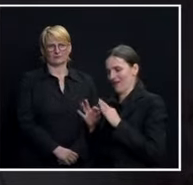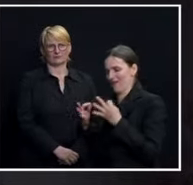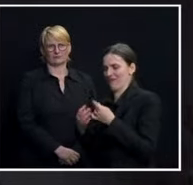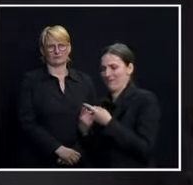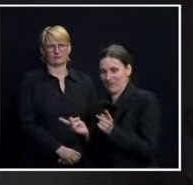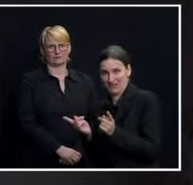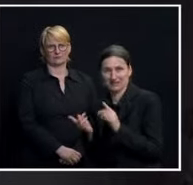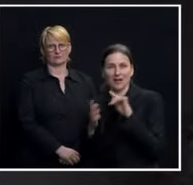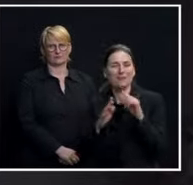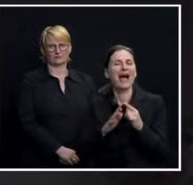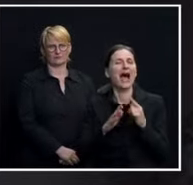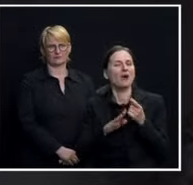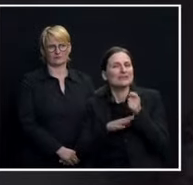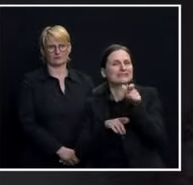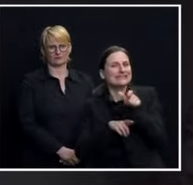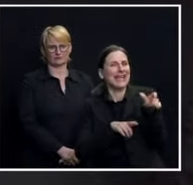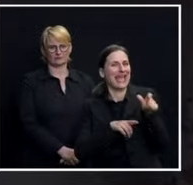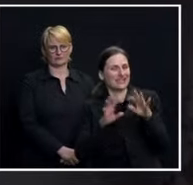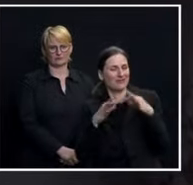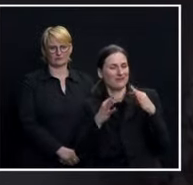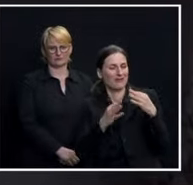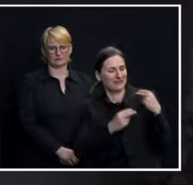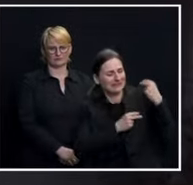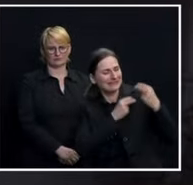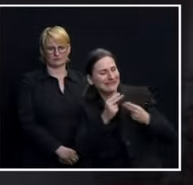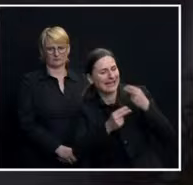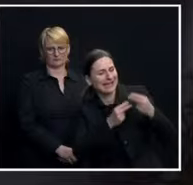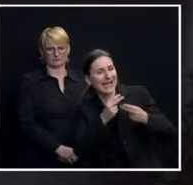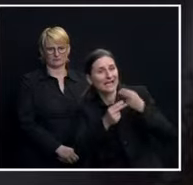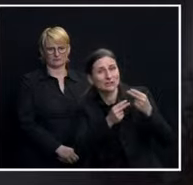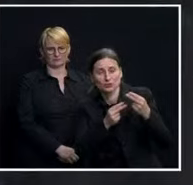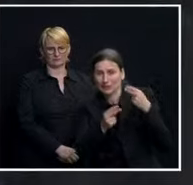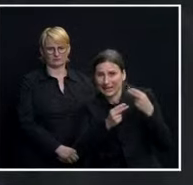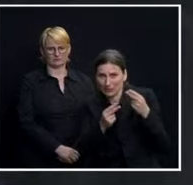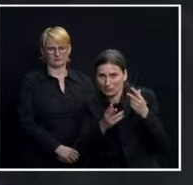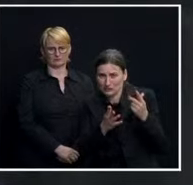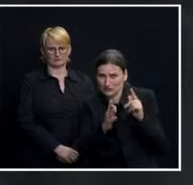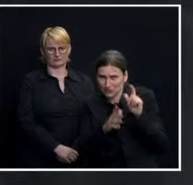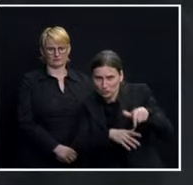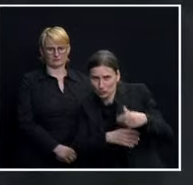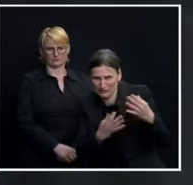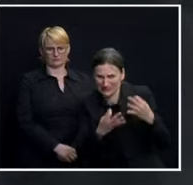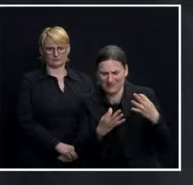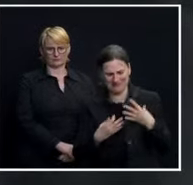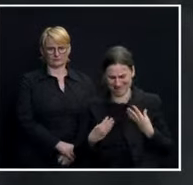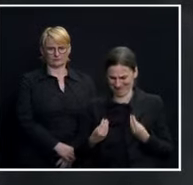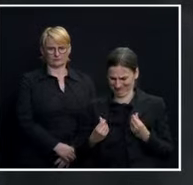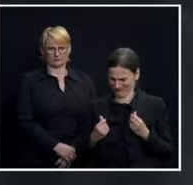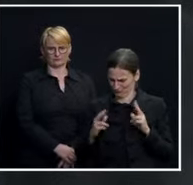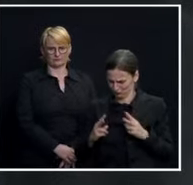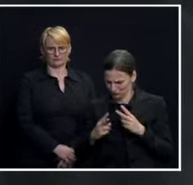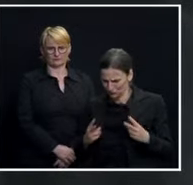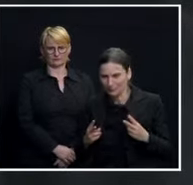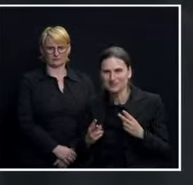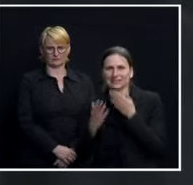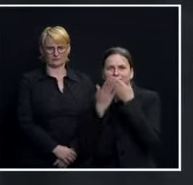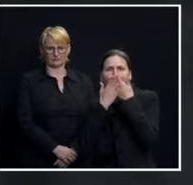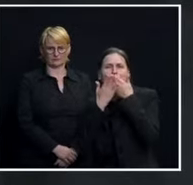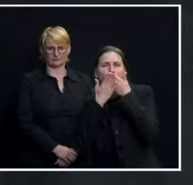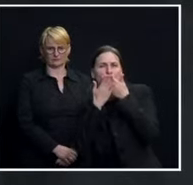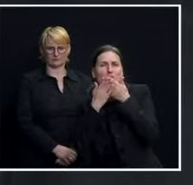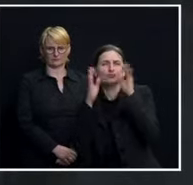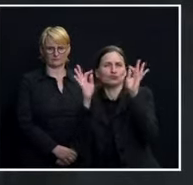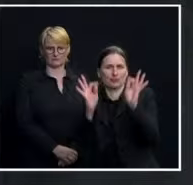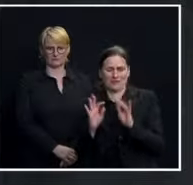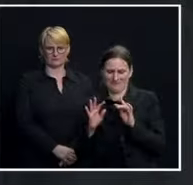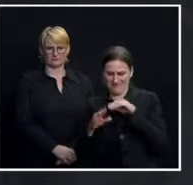auch in den Täterfamilien, in den Generationen danach, die ja nichts dafür können. Aber die natürlich merken, irgendwas ist ja nicht in Ordnung und zum Tabu ist